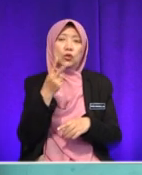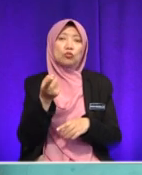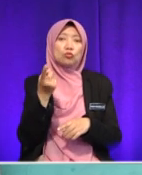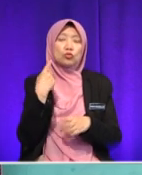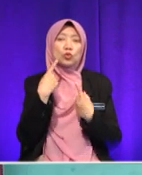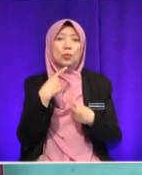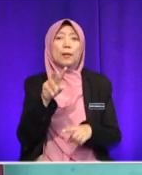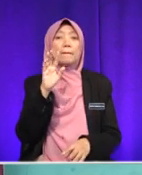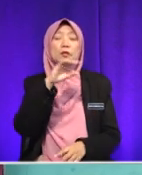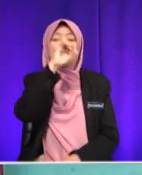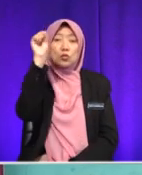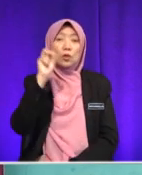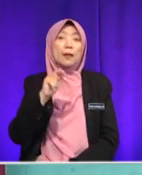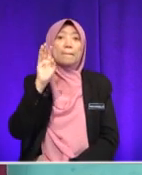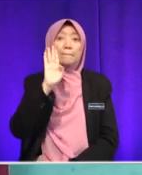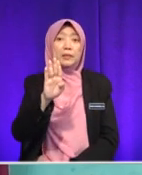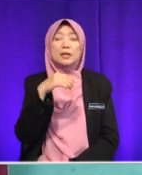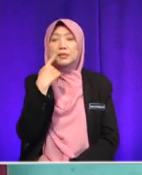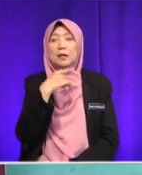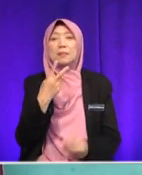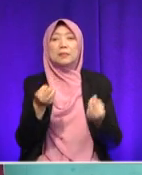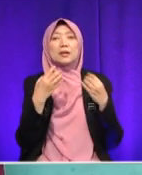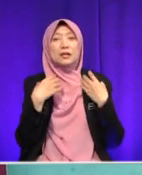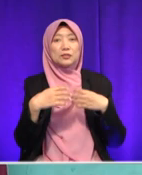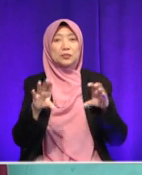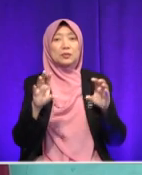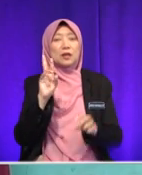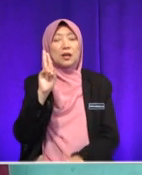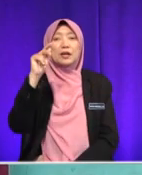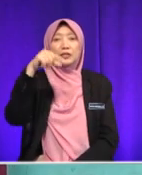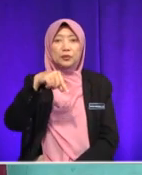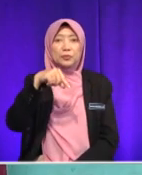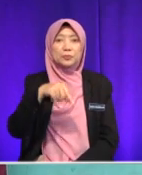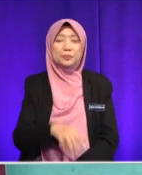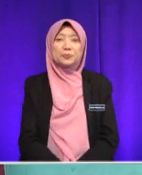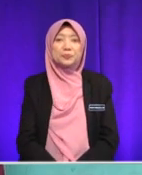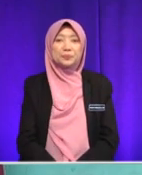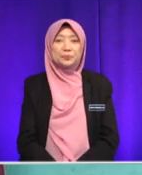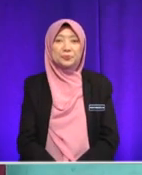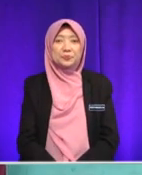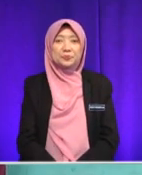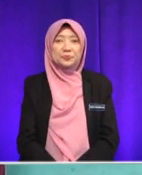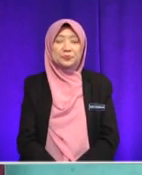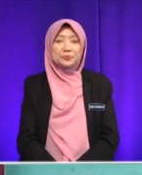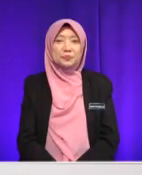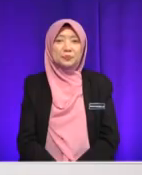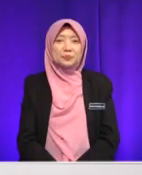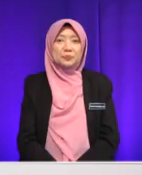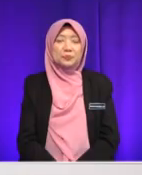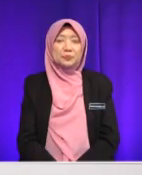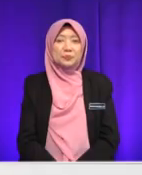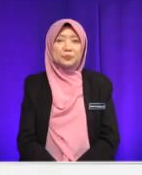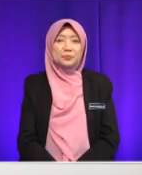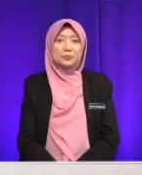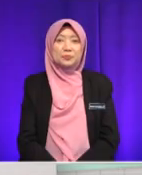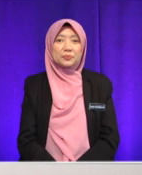B? Soalan B. Jadi siapa yang ingin cuba? RQ. RQ. Silakan Ifti Hawa. Ifti. Okey, baik Ifti.